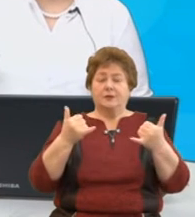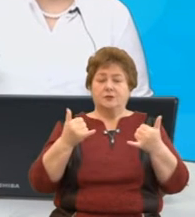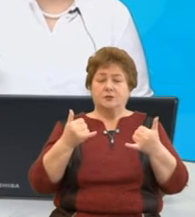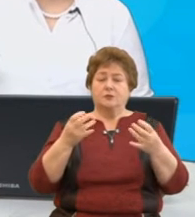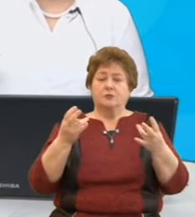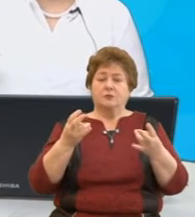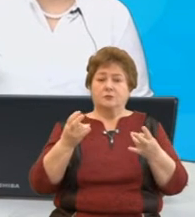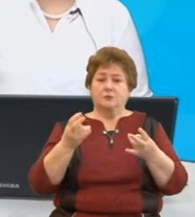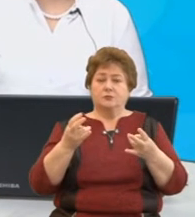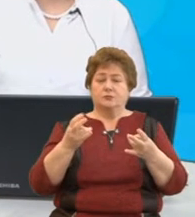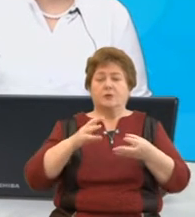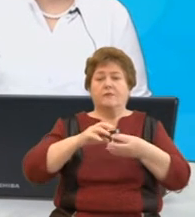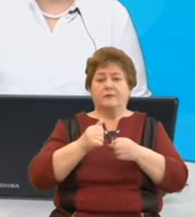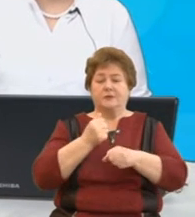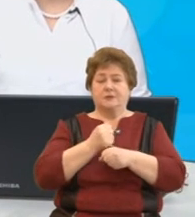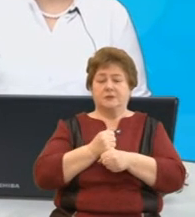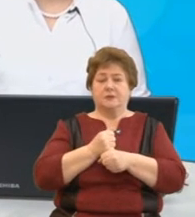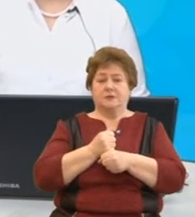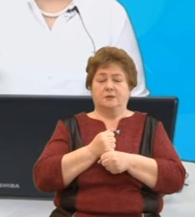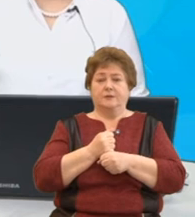я могу сделать выводы